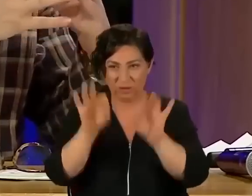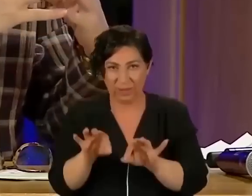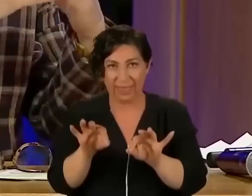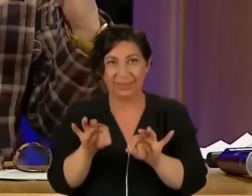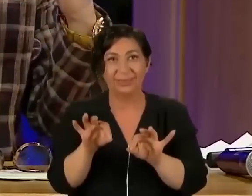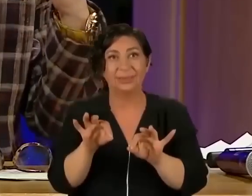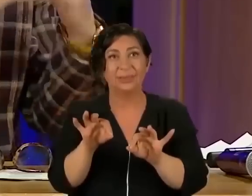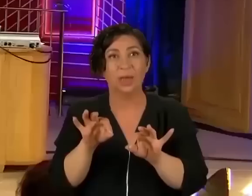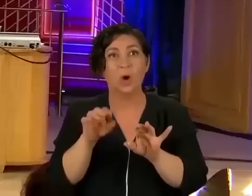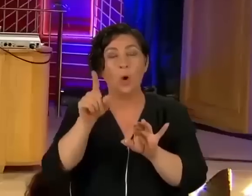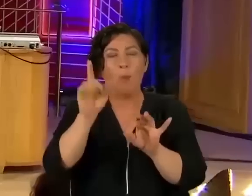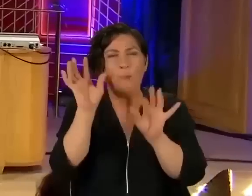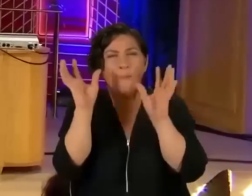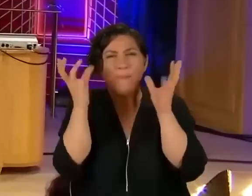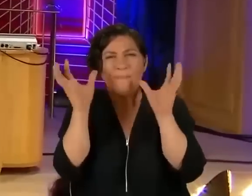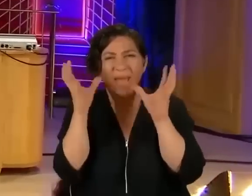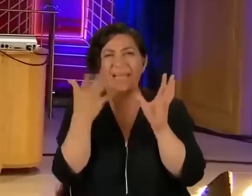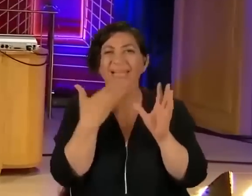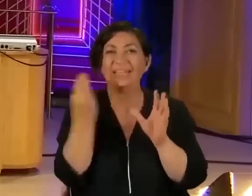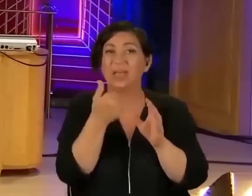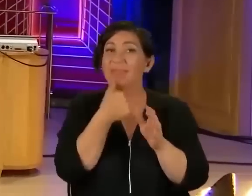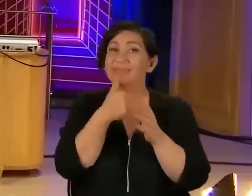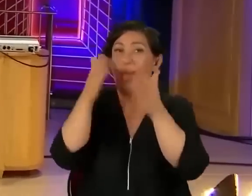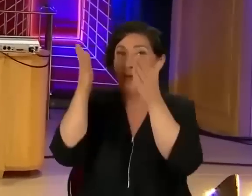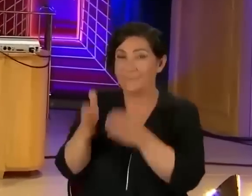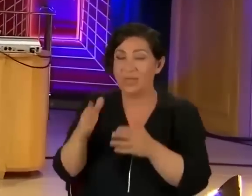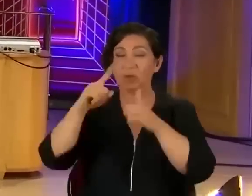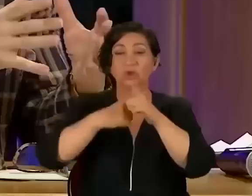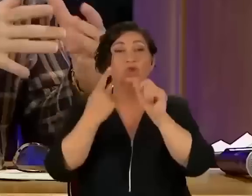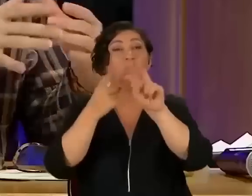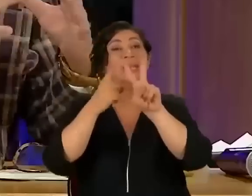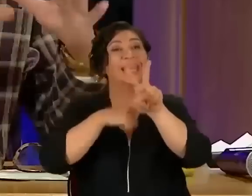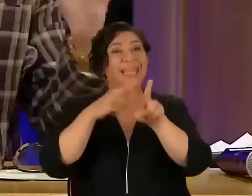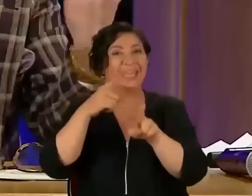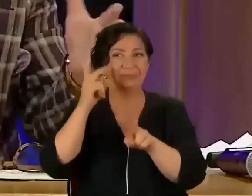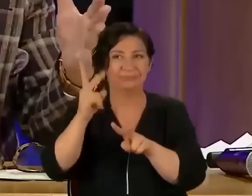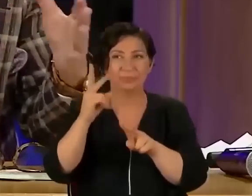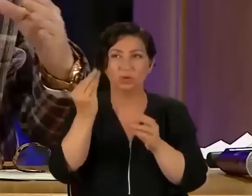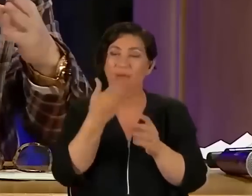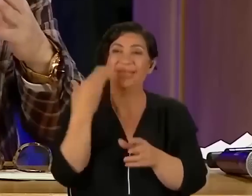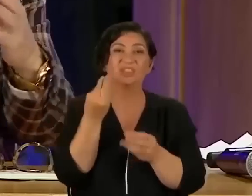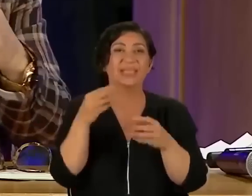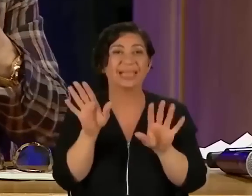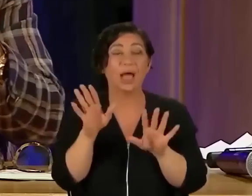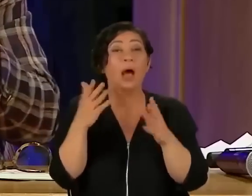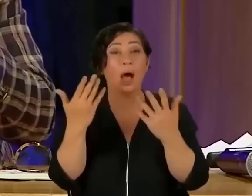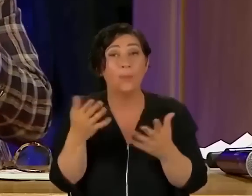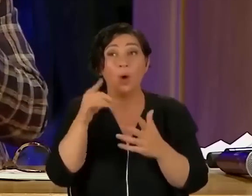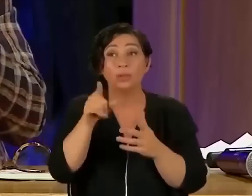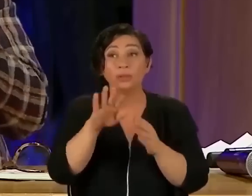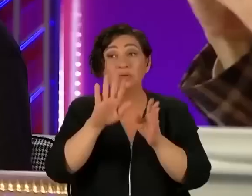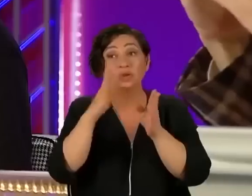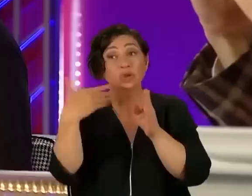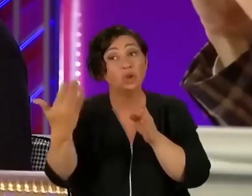başlayan o manyak ve genç adam, ki Johnny Carson'ın şovlarında çıkarken de çok genç değildi. Ama